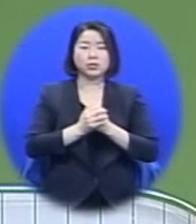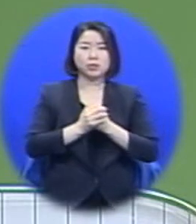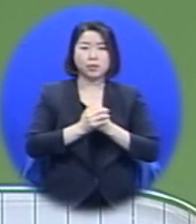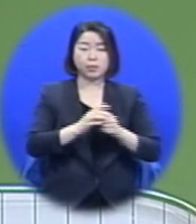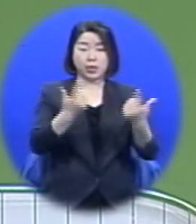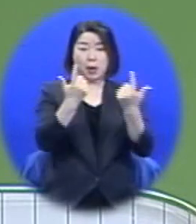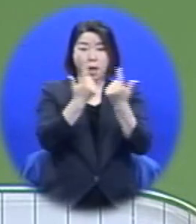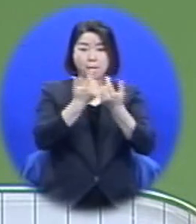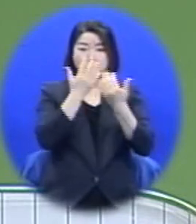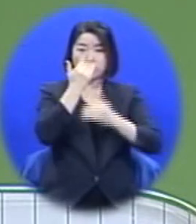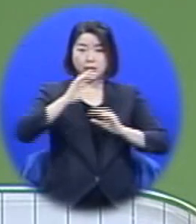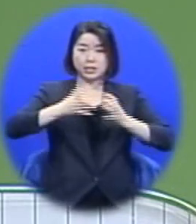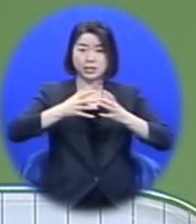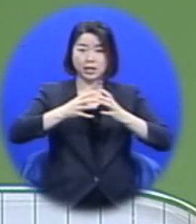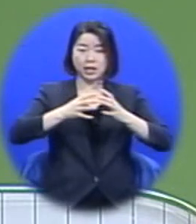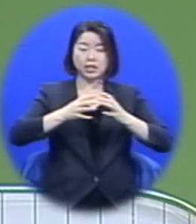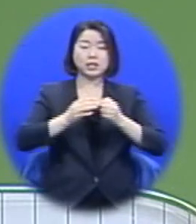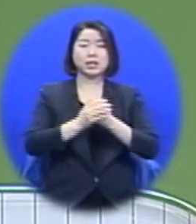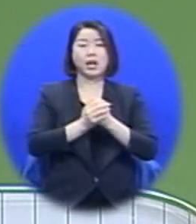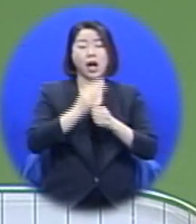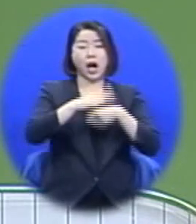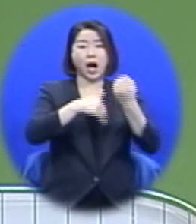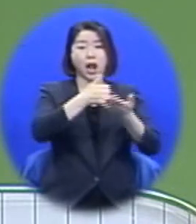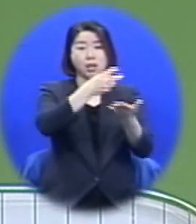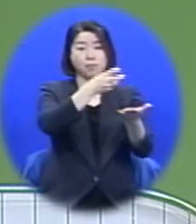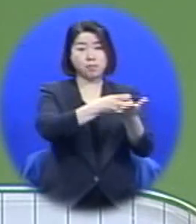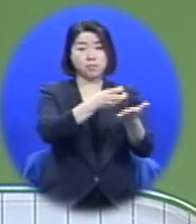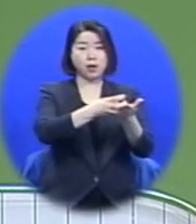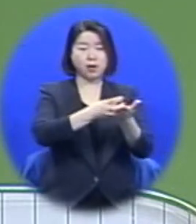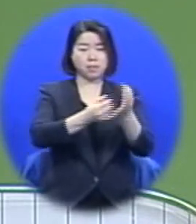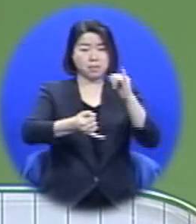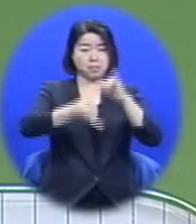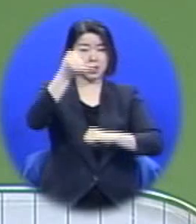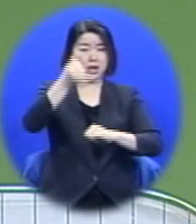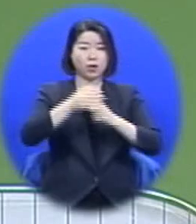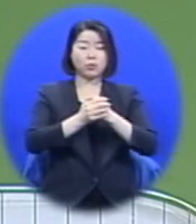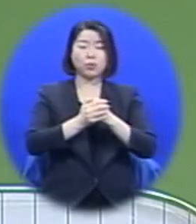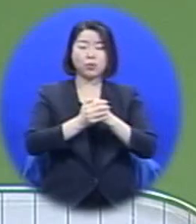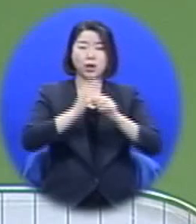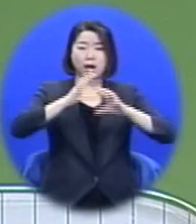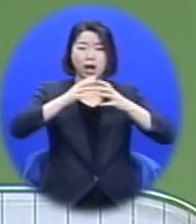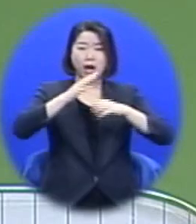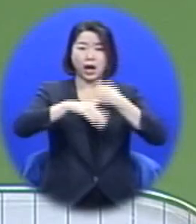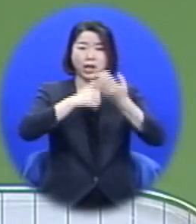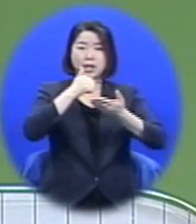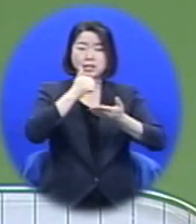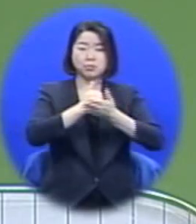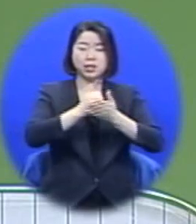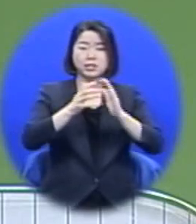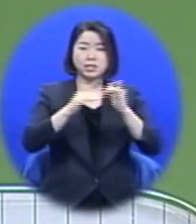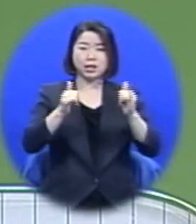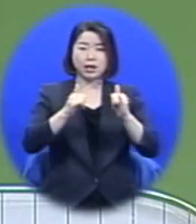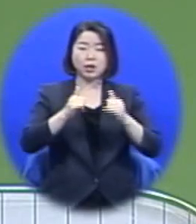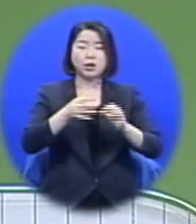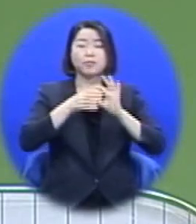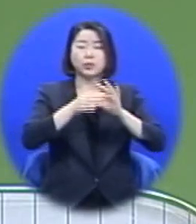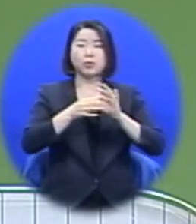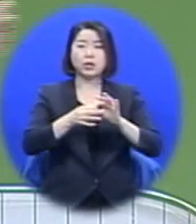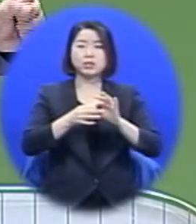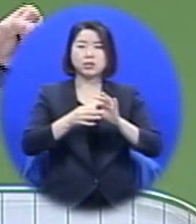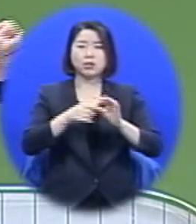북 이스라엘이 하나님의 율법을 어기고 그리고 선지자를 통해서 하나님이 끊임없이 책망할 쓸 때